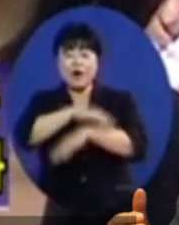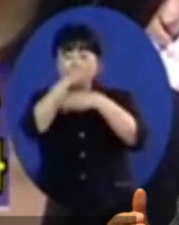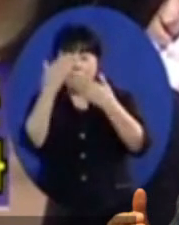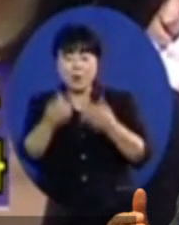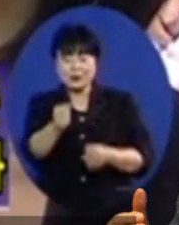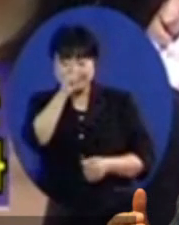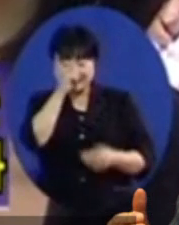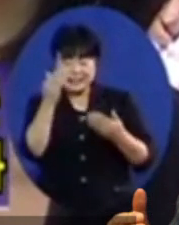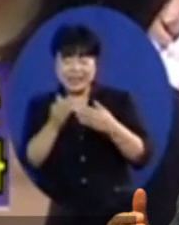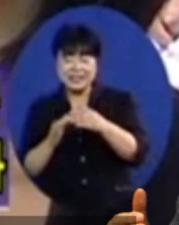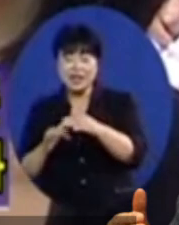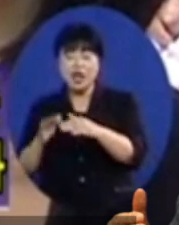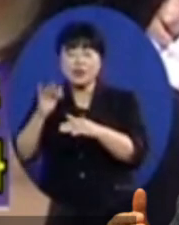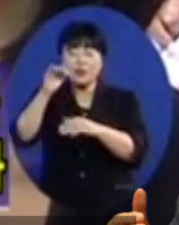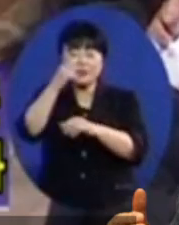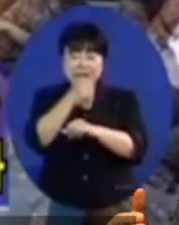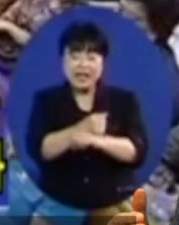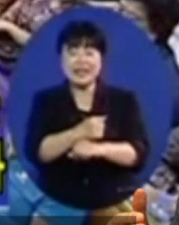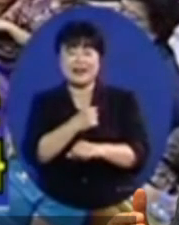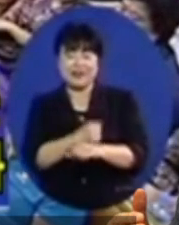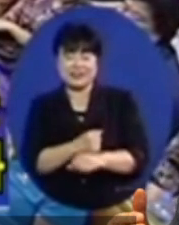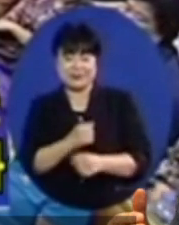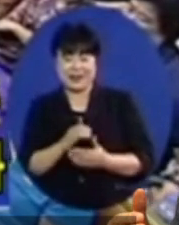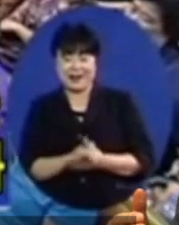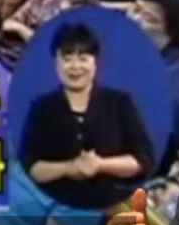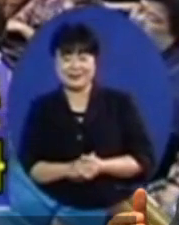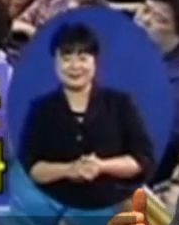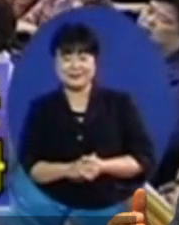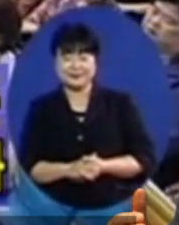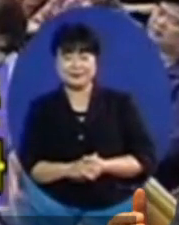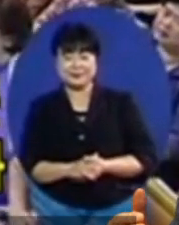능력하여 모든 착한 일을 넘치게 하려 합니다.